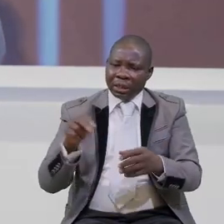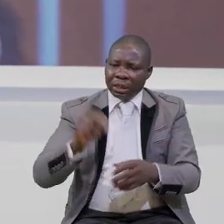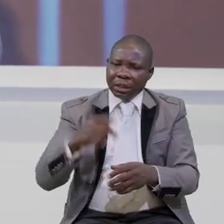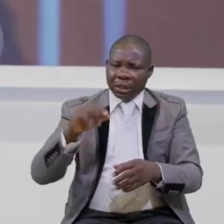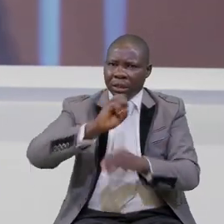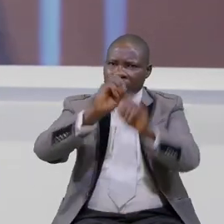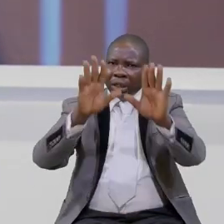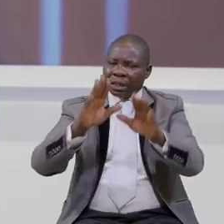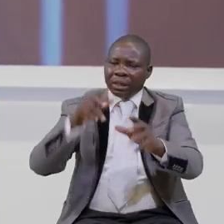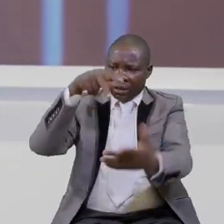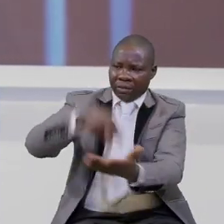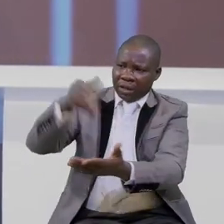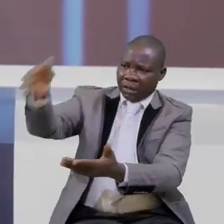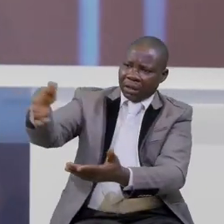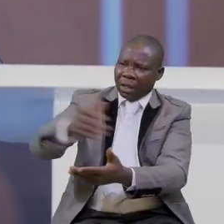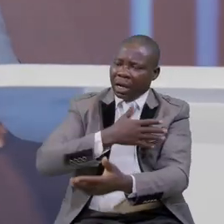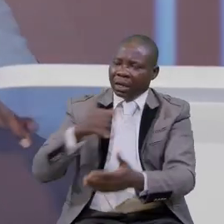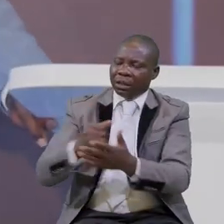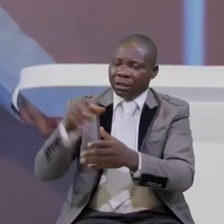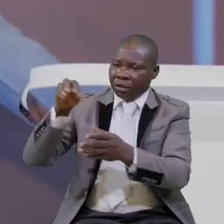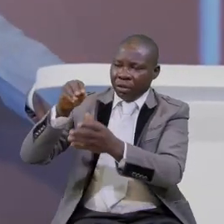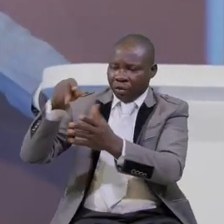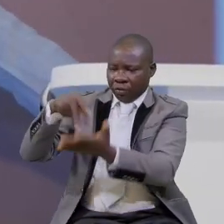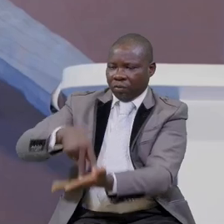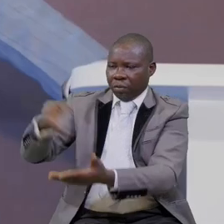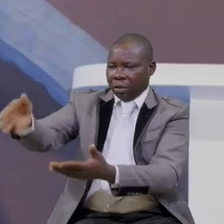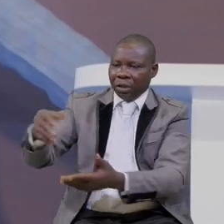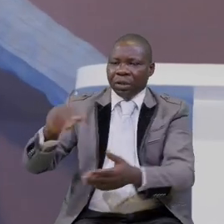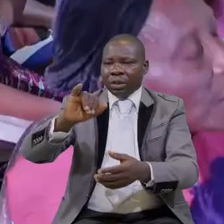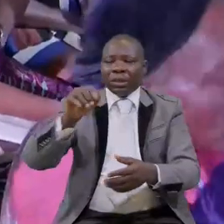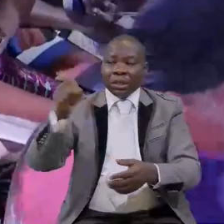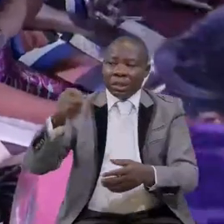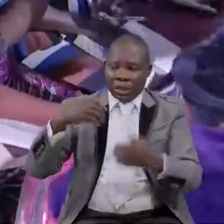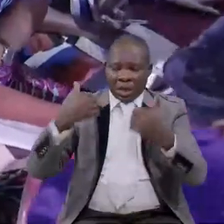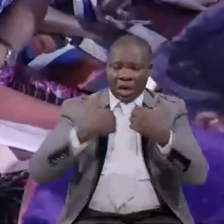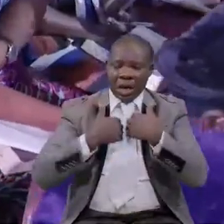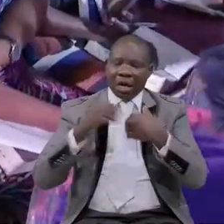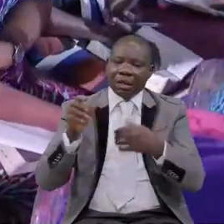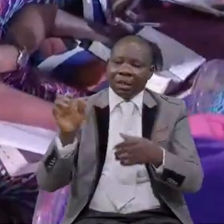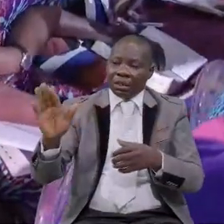soleil. Et Serata. Josué avait pour lui. Tu auras pour toi.